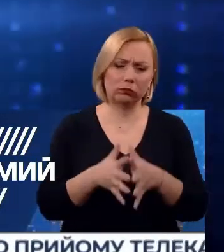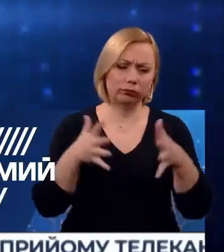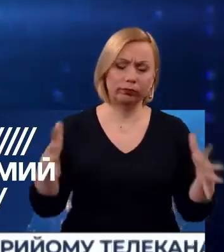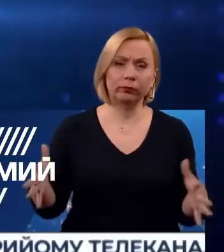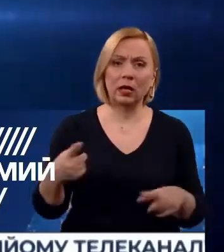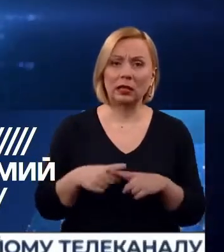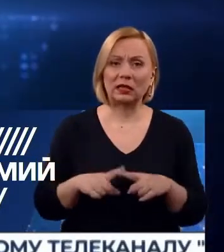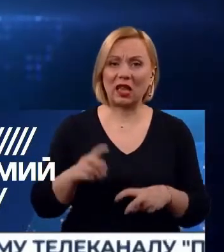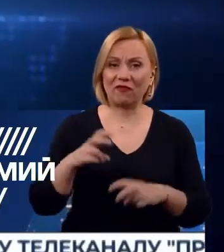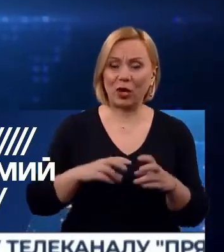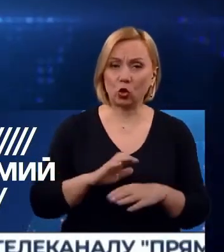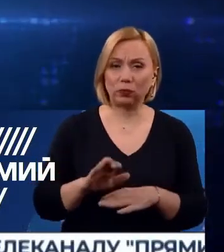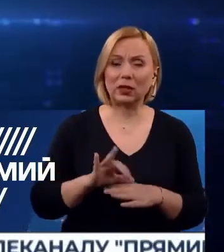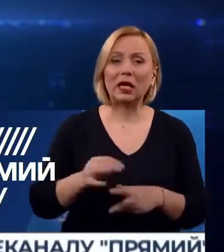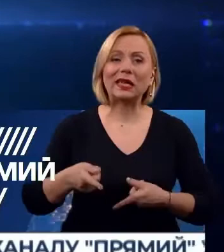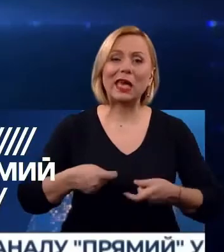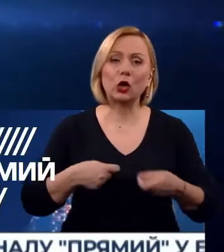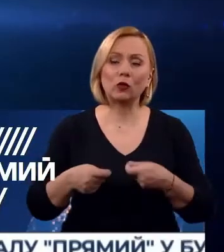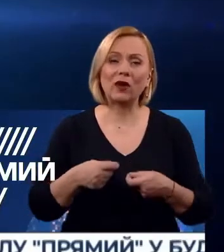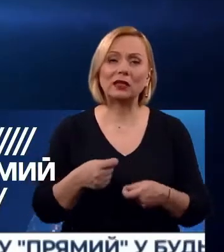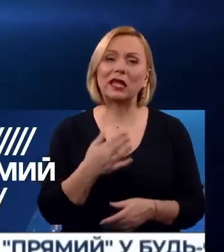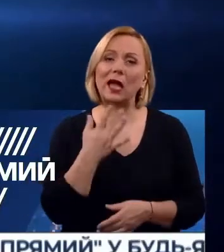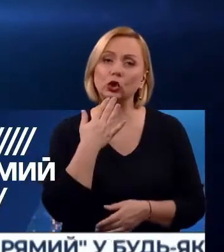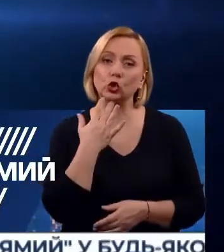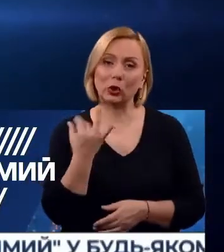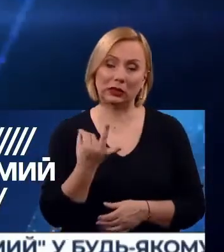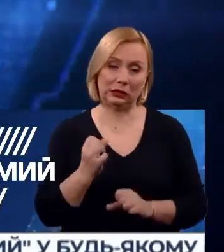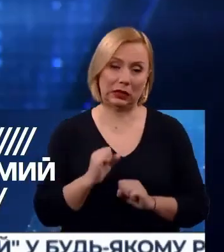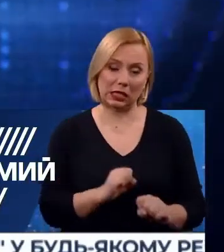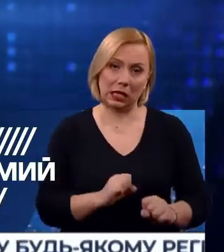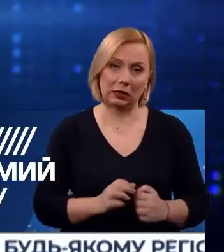виробництво і керуватися національними інтересами.